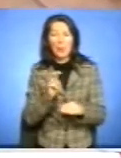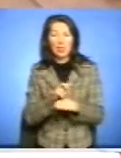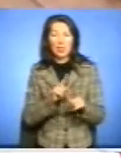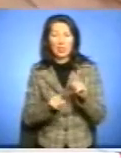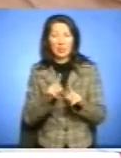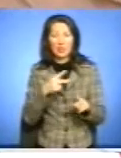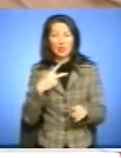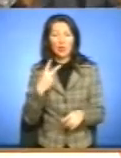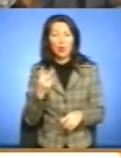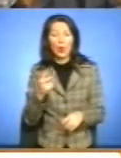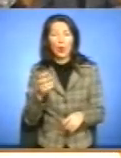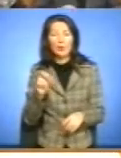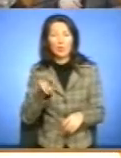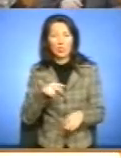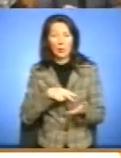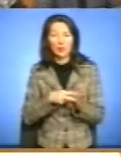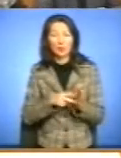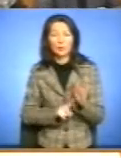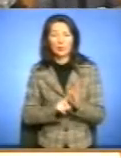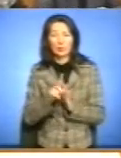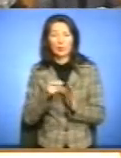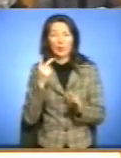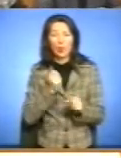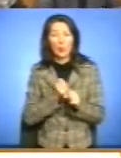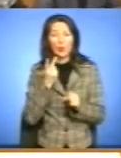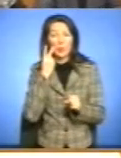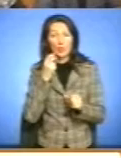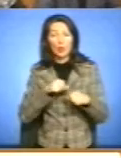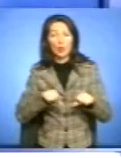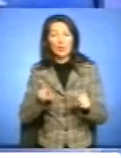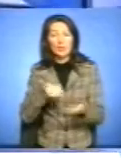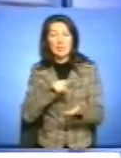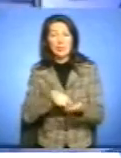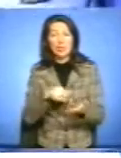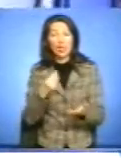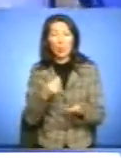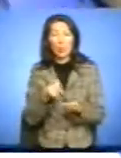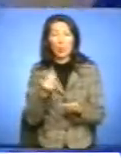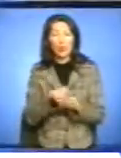22 січня планують розпочати роботу постійної комісії з питань бюджету.